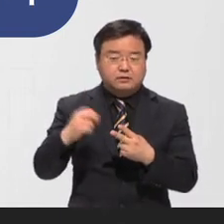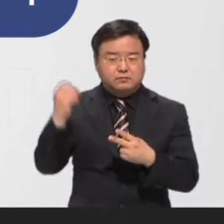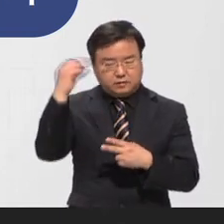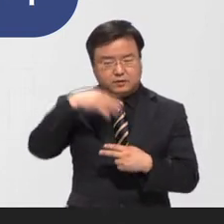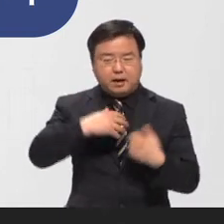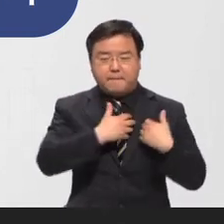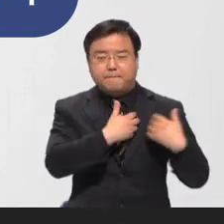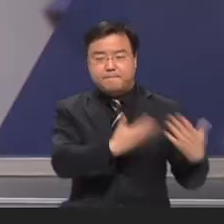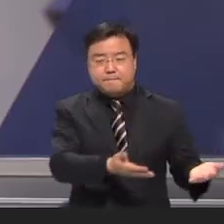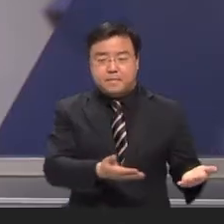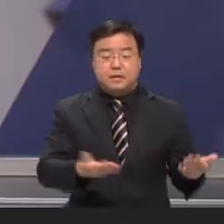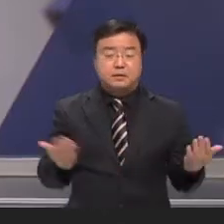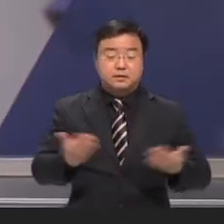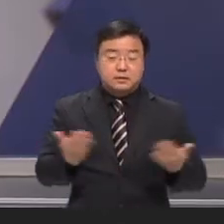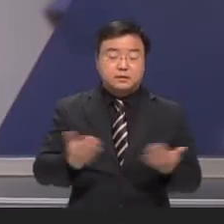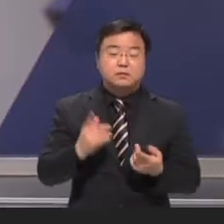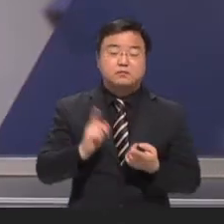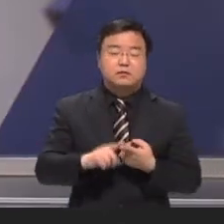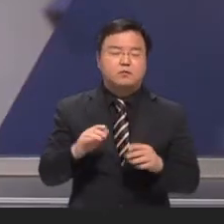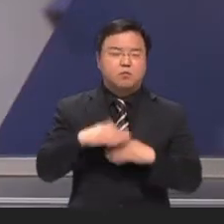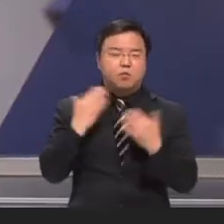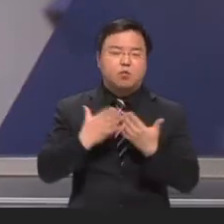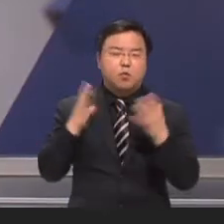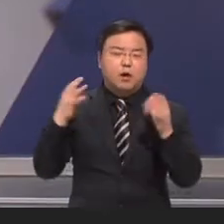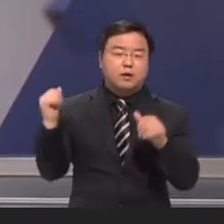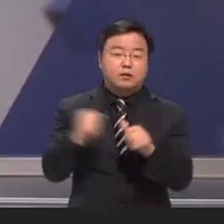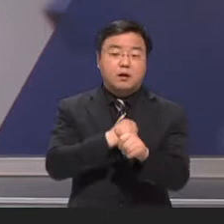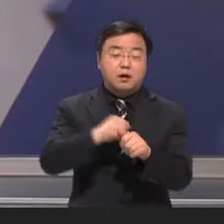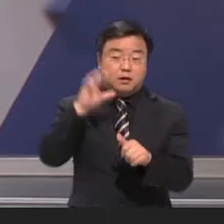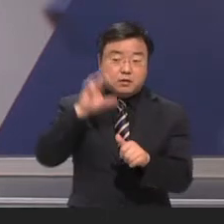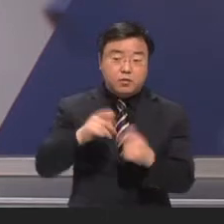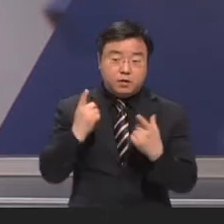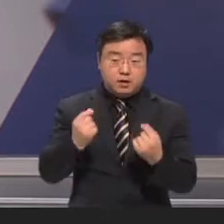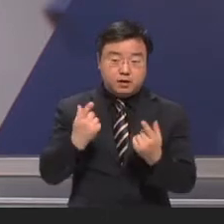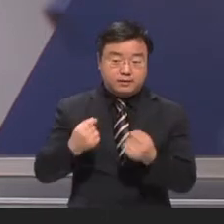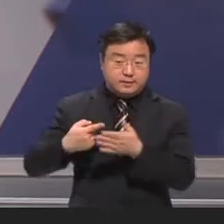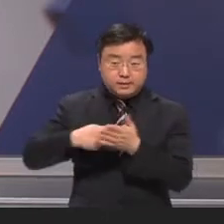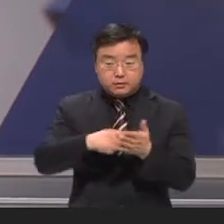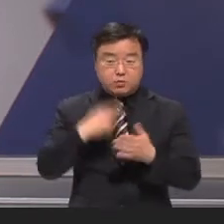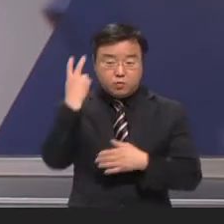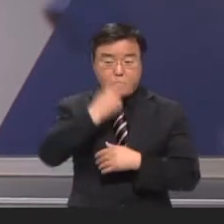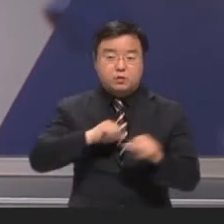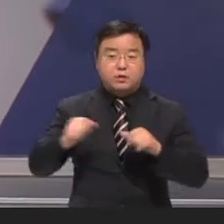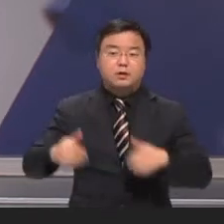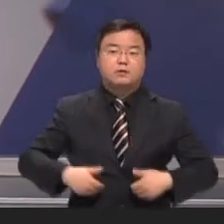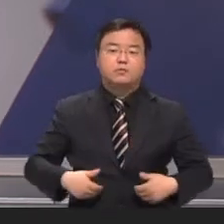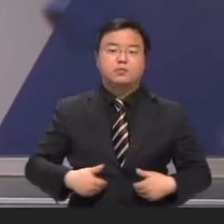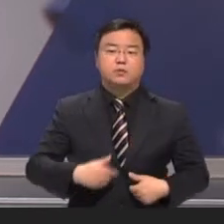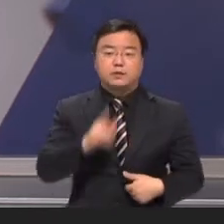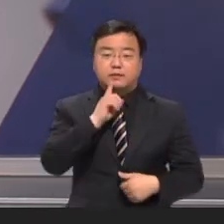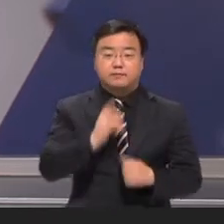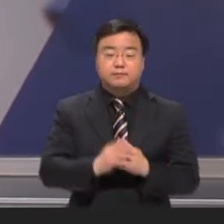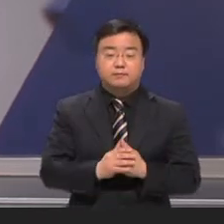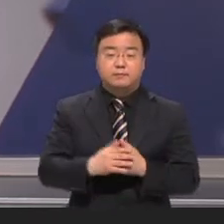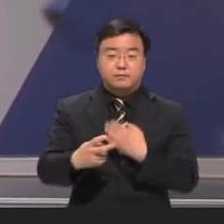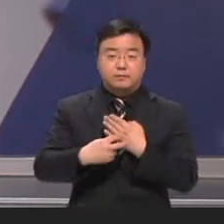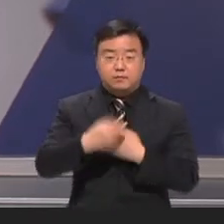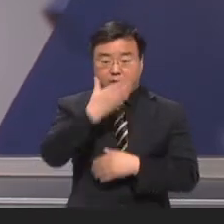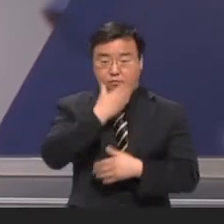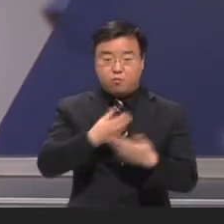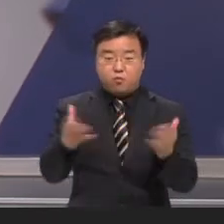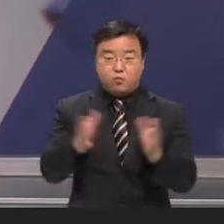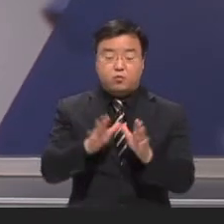이른바 방임도 아동 학대에 해당 하는 만큼 좀 적극적인 관리가 필요하다고 지적을 했거든요. 그래서 보건복지부는